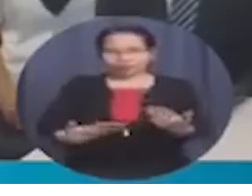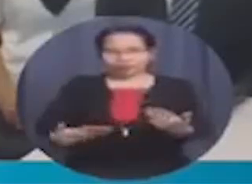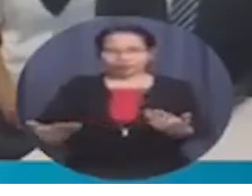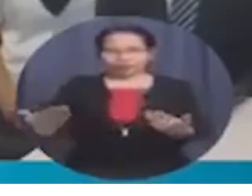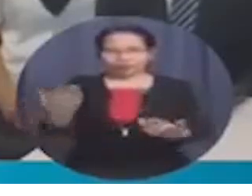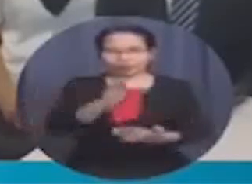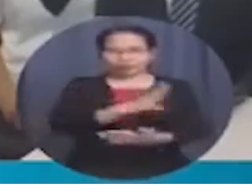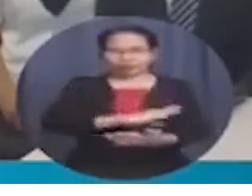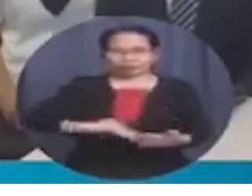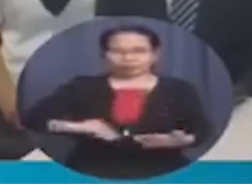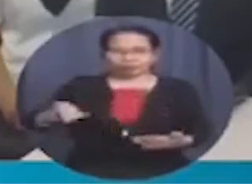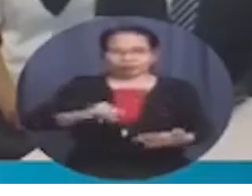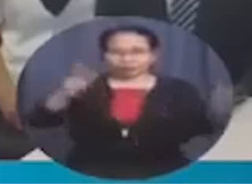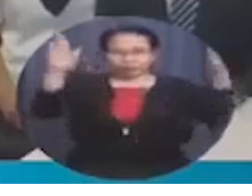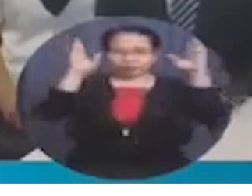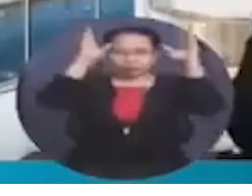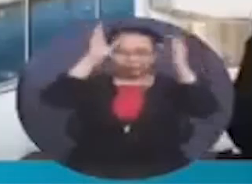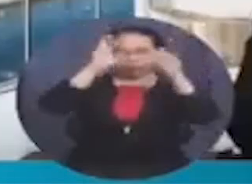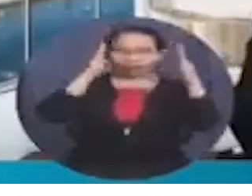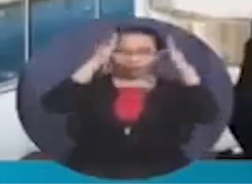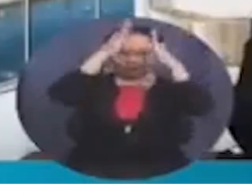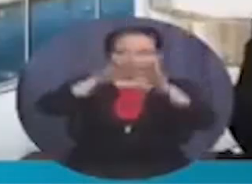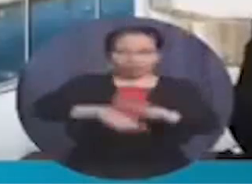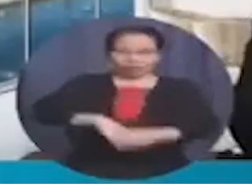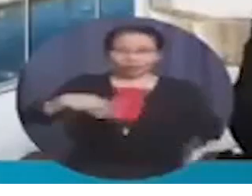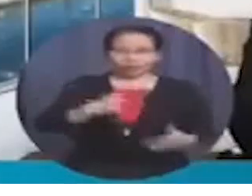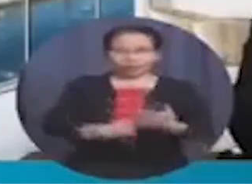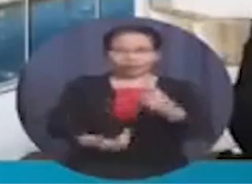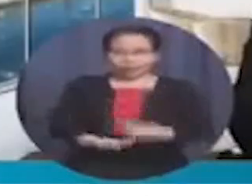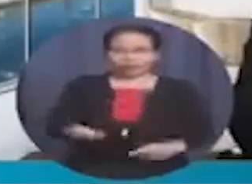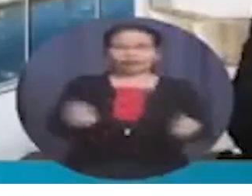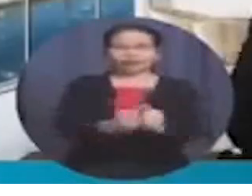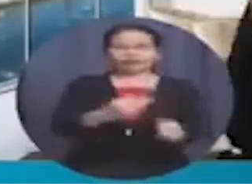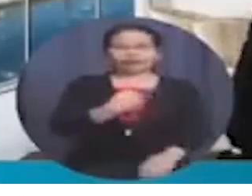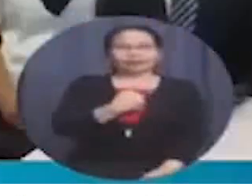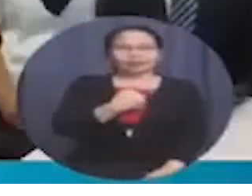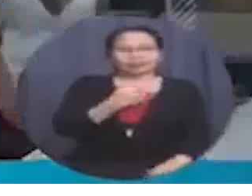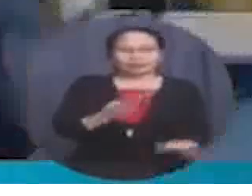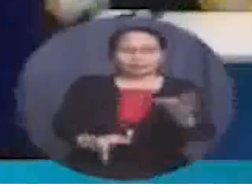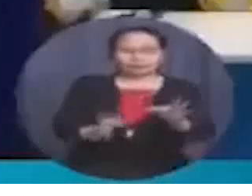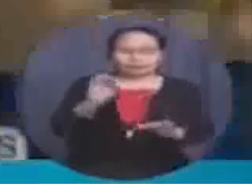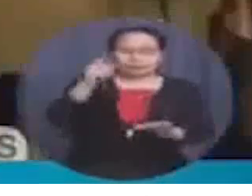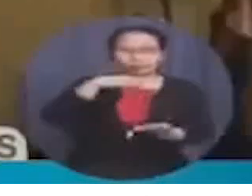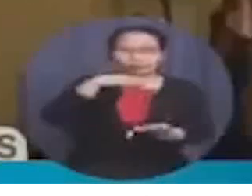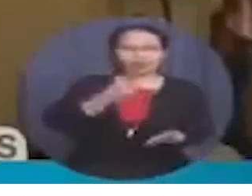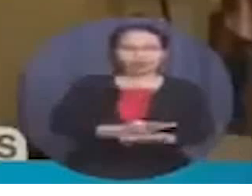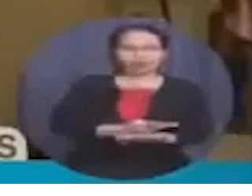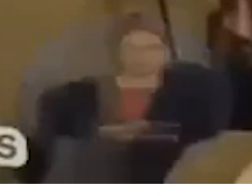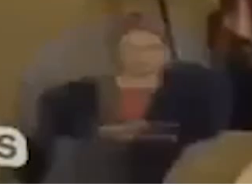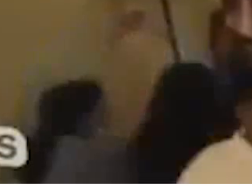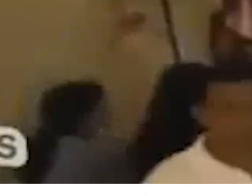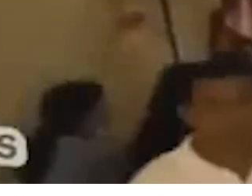yan, makikipag-diskusyon. Eh, pag hindi ko napatunayang bawal yan, eh, putulan nyo ako lalamunan. Eh, tinan nyo